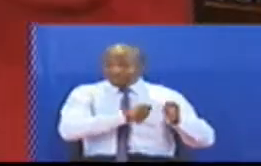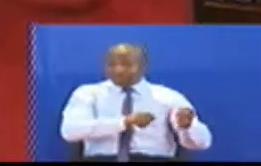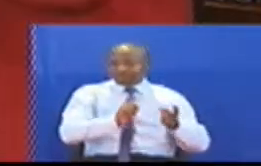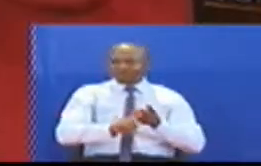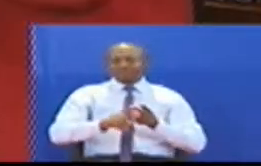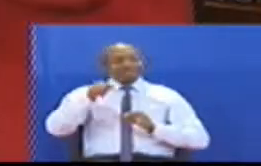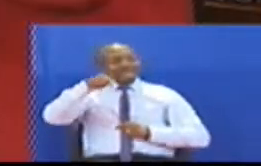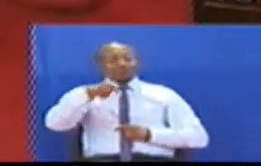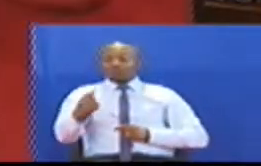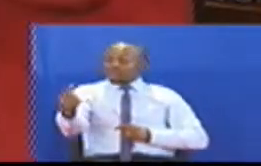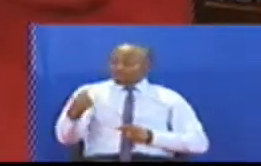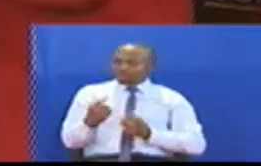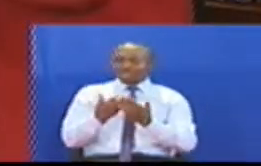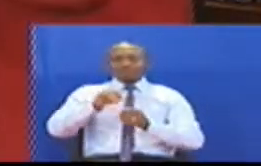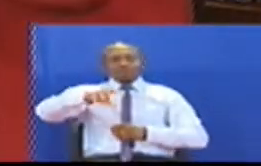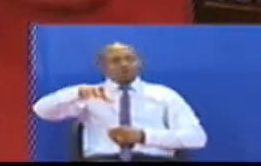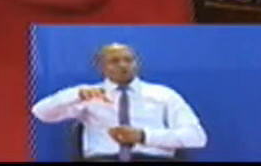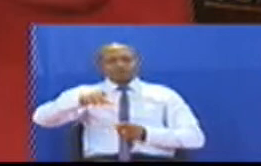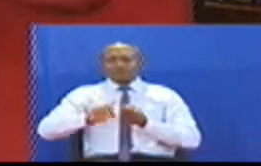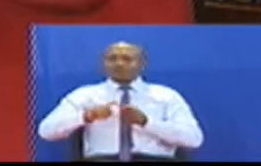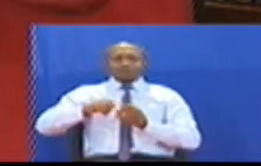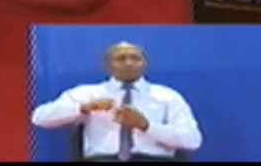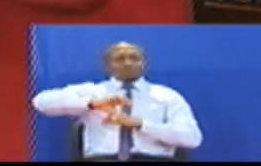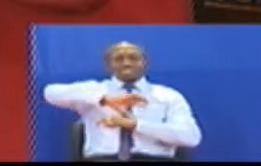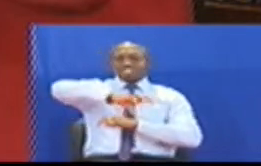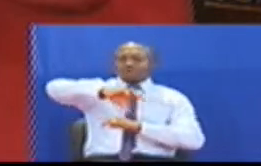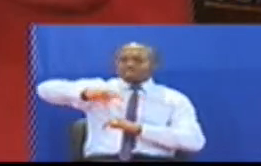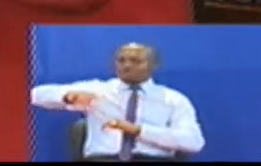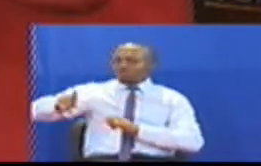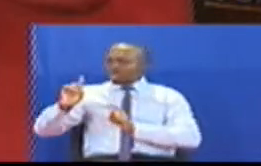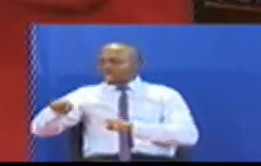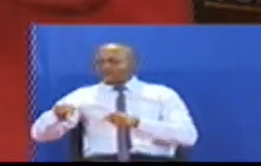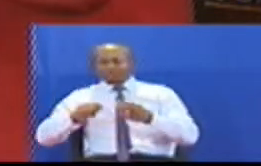leo nakuja kwa sababu mkoa wa Rukwa umezungukwa na maziwa, ziwa Rukwa na ziwa Lake Tanganyika,